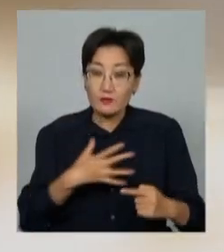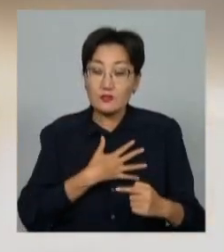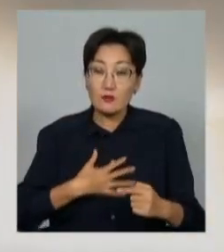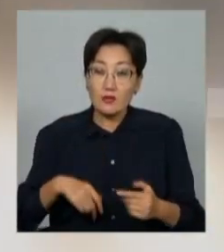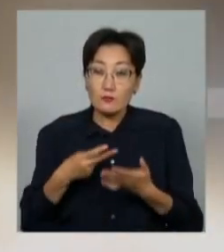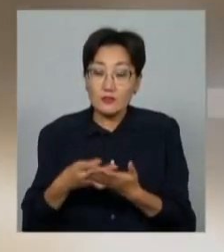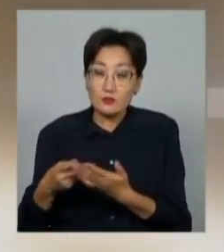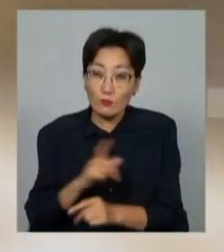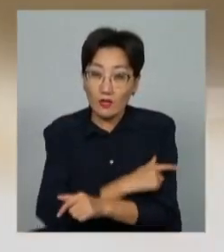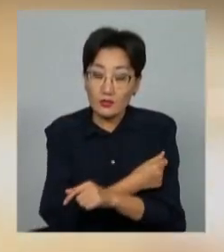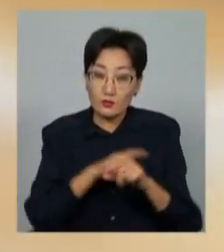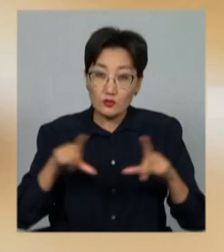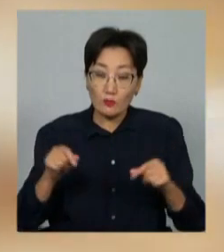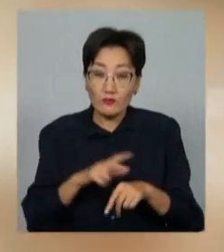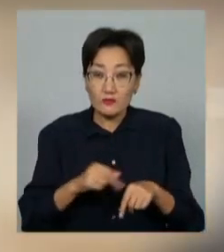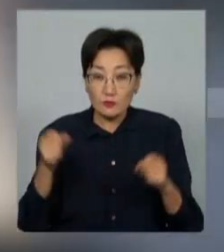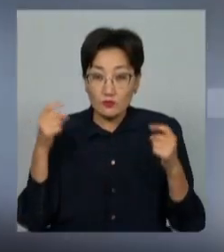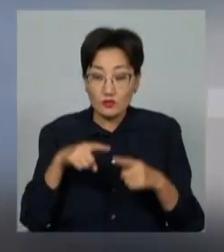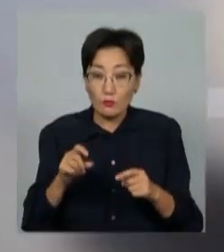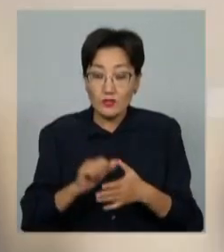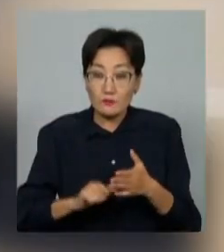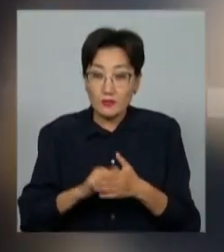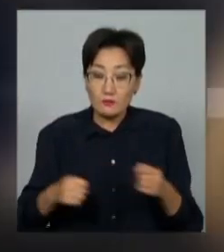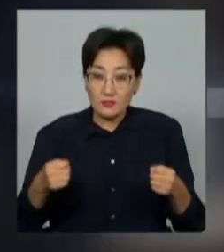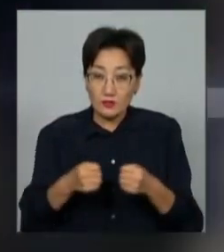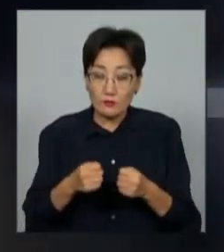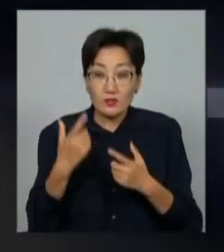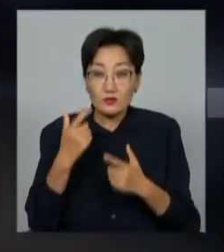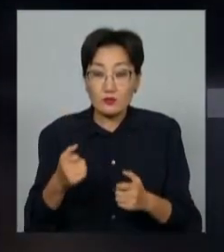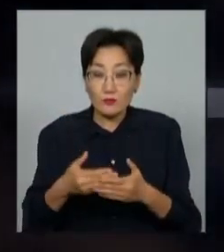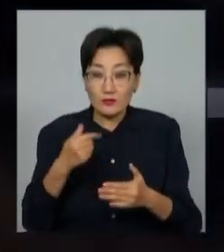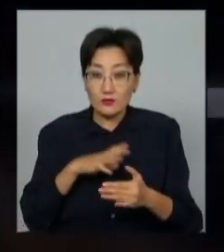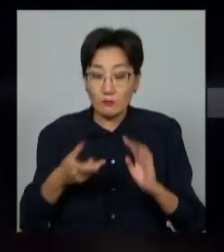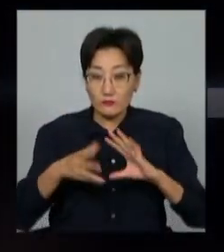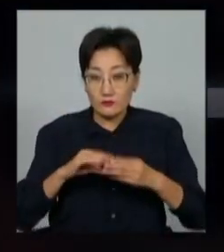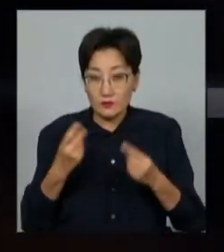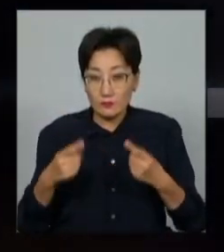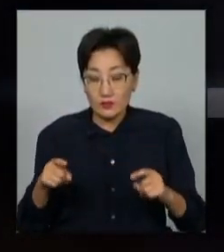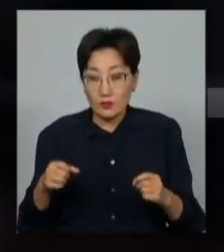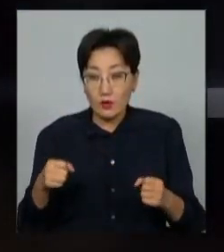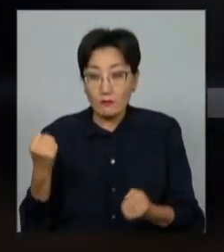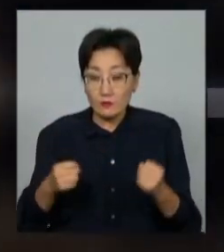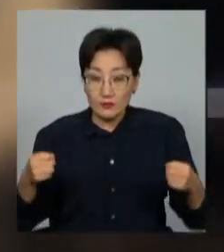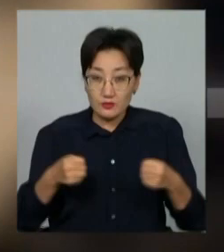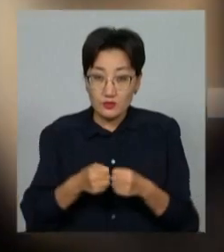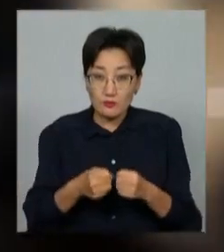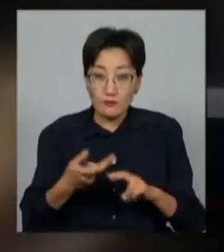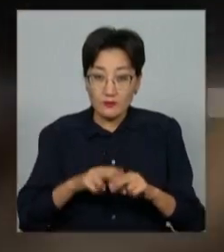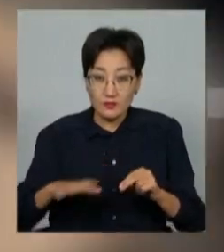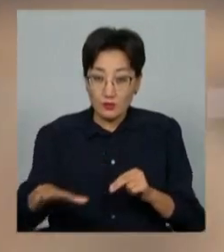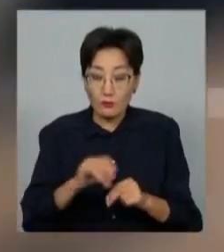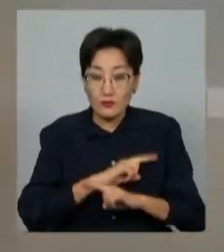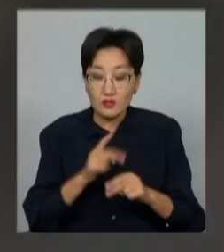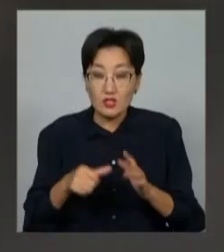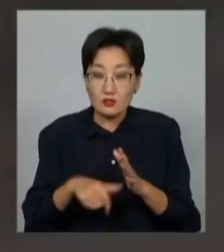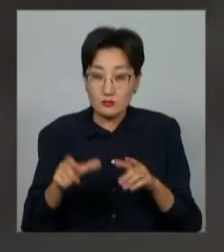их доставили в больницу. Полиция выясняет причину ДТП. Напомню, накануне в результате другой автомобильной аварии в этом же регионе